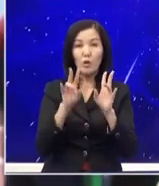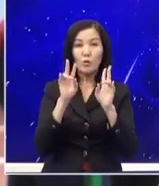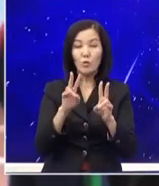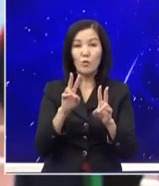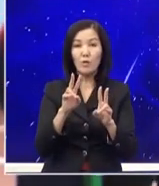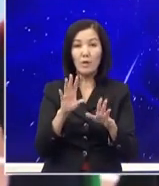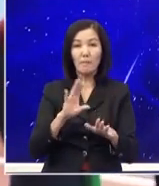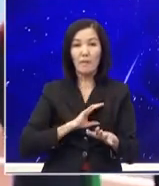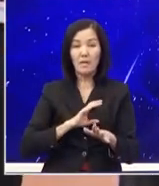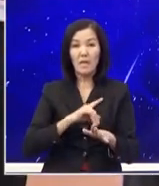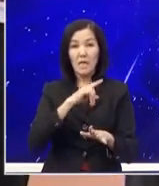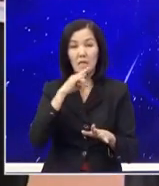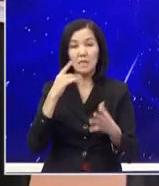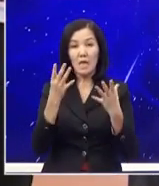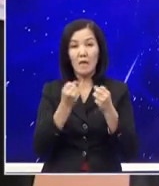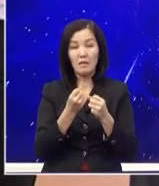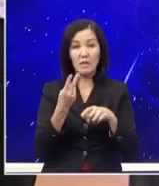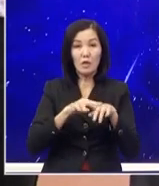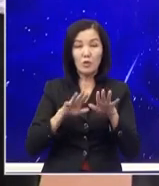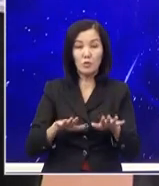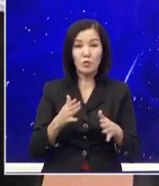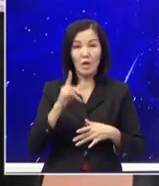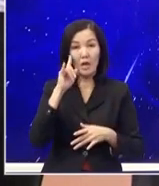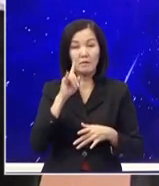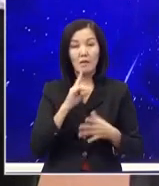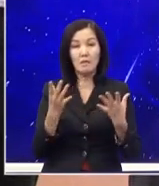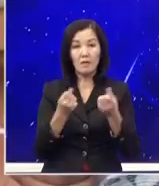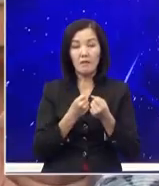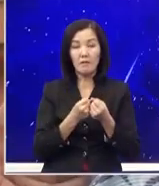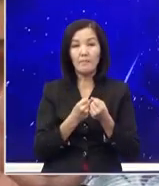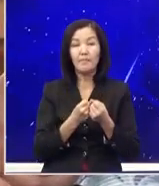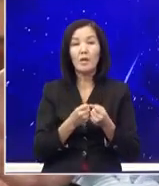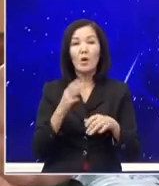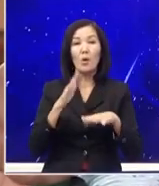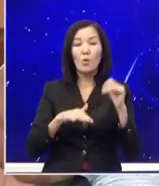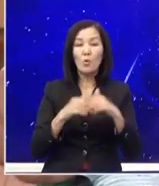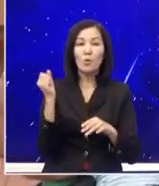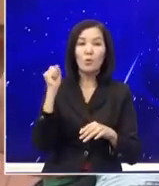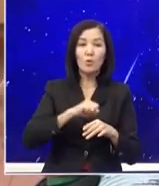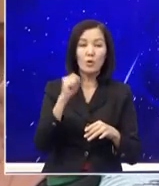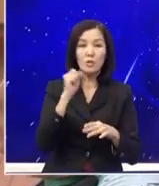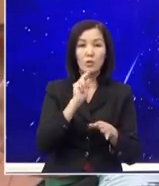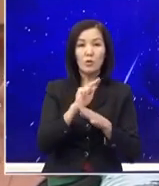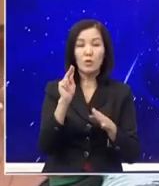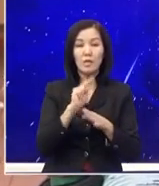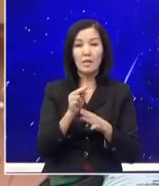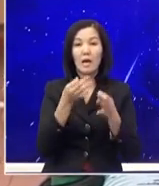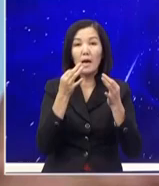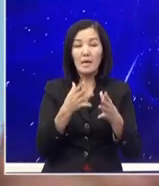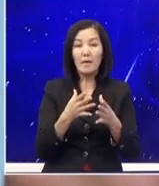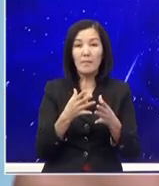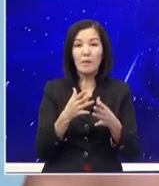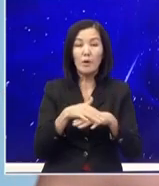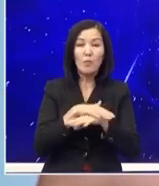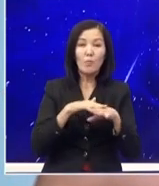мына Россияға жіберіп қойды. Әбдәулет Астанов шеберлік сабағы барысында қол күрестің жаттығу тәсілдерін көрсетті. Армрестлинг қарапайым әрі